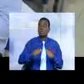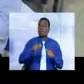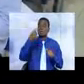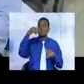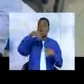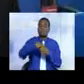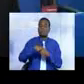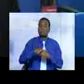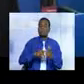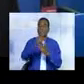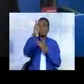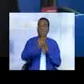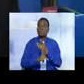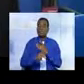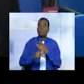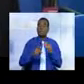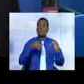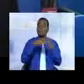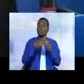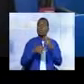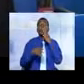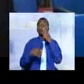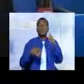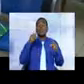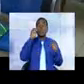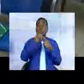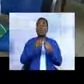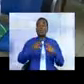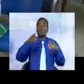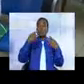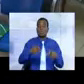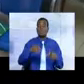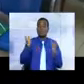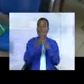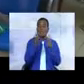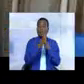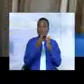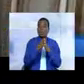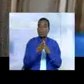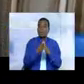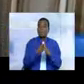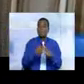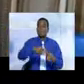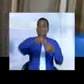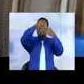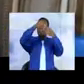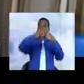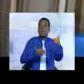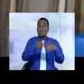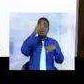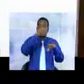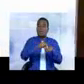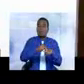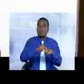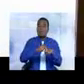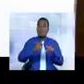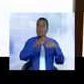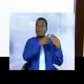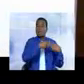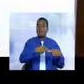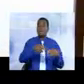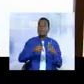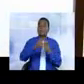dans le cadre de ce programme anti-tabac sont l'objet du présent atelier. Les experts de la direction de